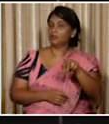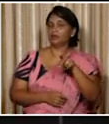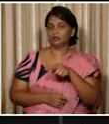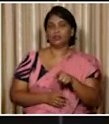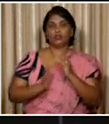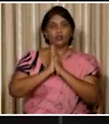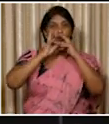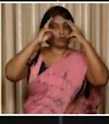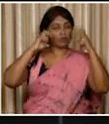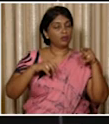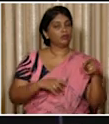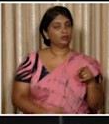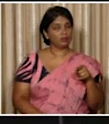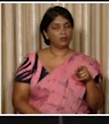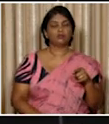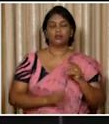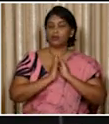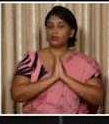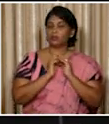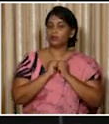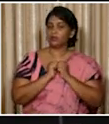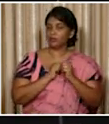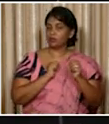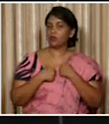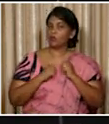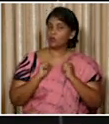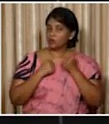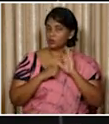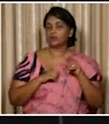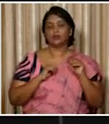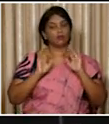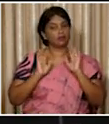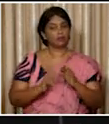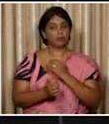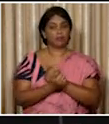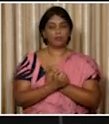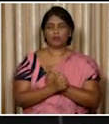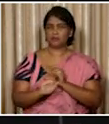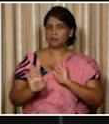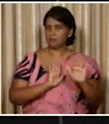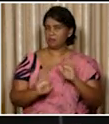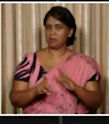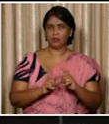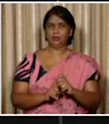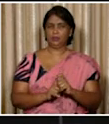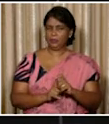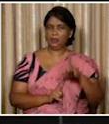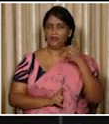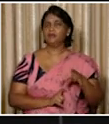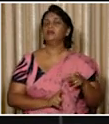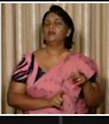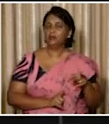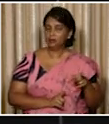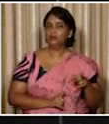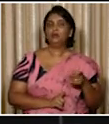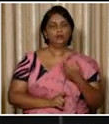தண்ணீர் தாங்கி போலீசாரால் தடுத்து நிறுத்தப்பட்டது. போலீசாரின் அடாவடிகளால் கட்டுப்பாட்டை இழந்த தண்ணீர் தாங்கி வாகனம் விபத்துக்குள்ளாகியதால்